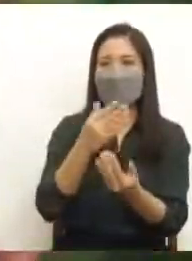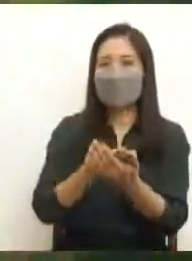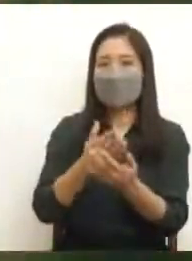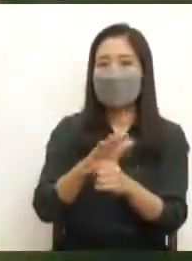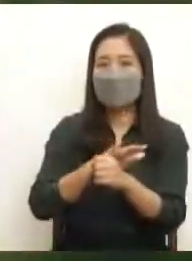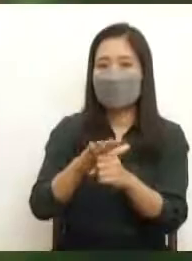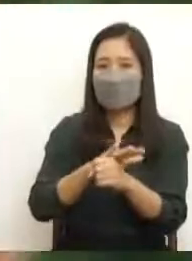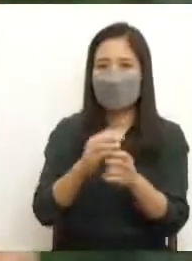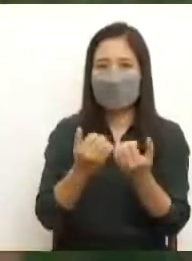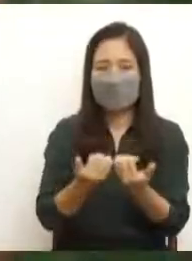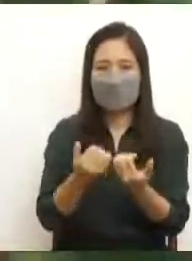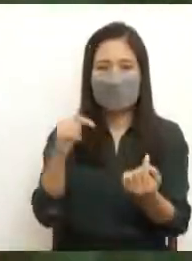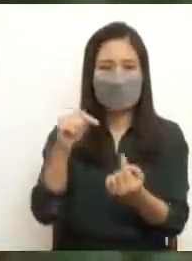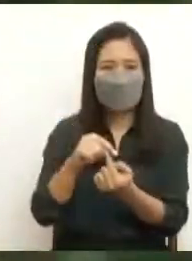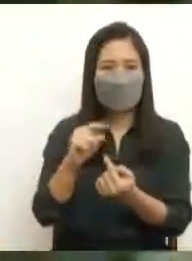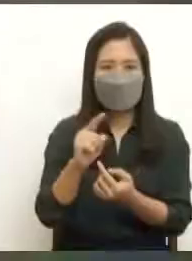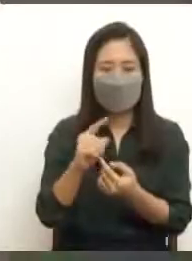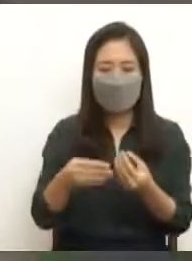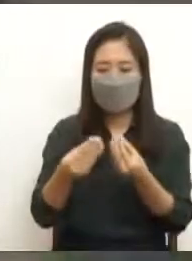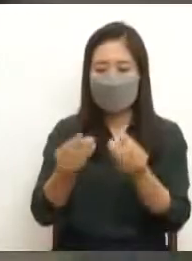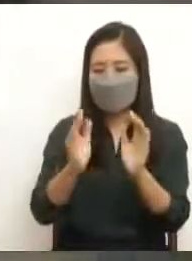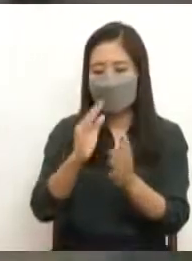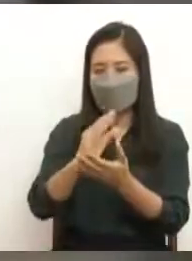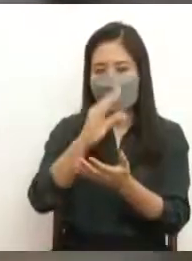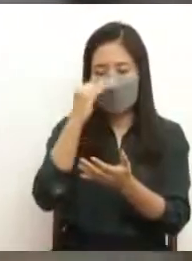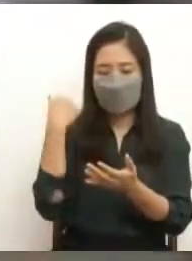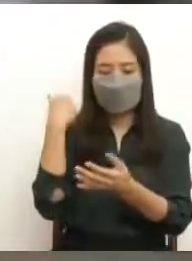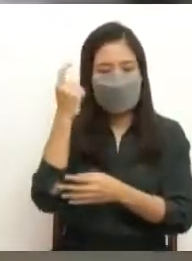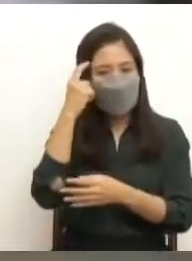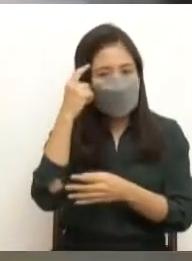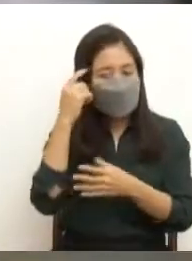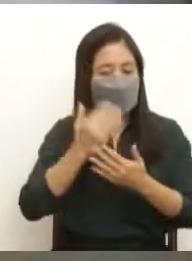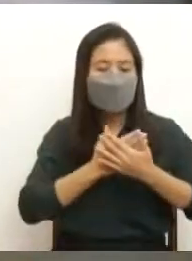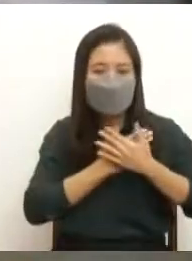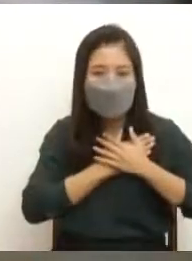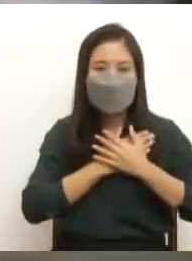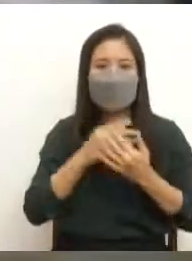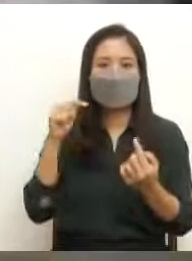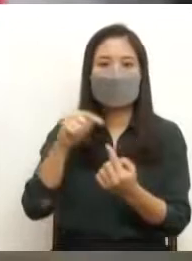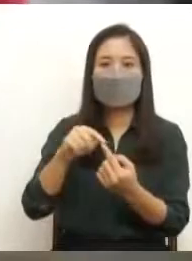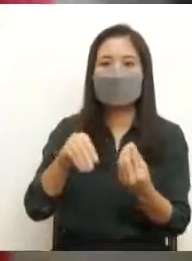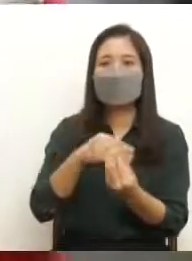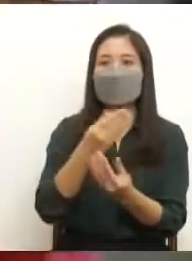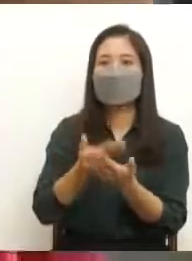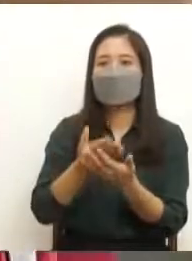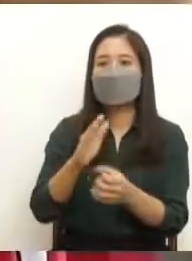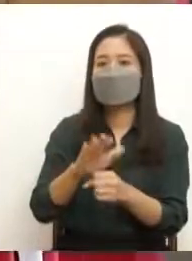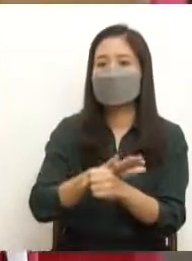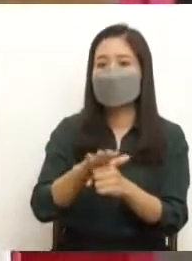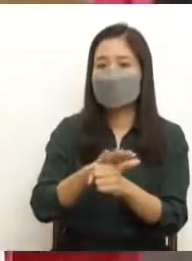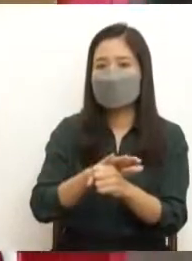คือเพื่อให้ลูกๆนักเรียนนะครับได้มีความรู้มีความรักในเรื่องของเศรษฐกิจพอเพียงนะครับแ